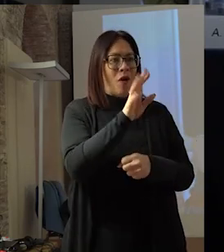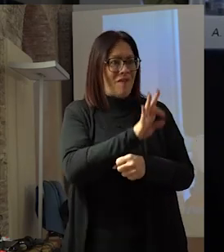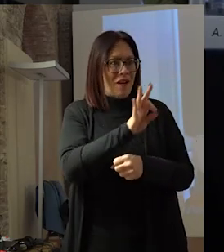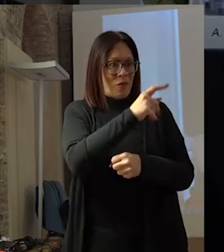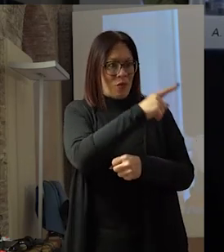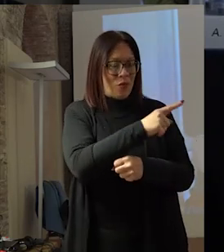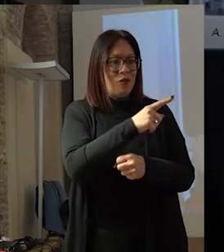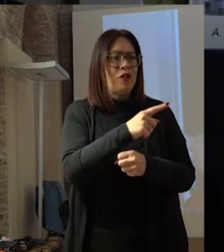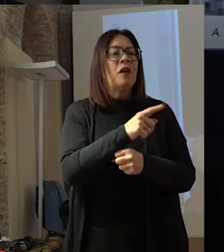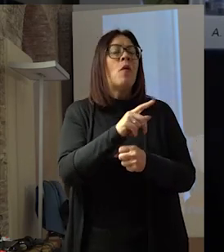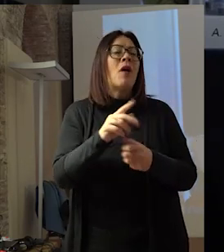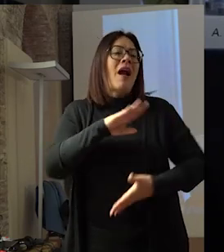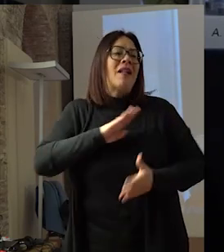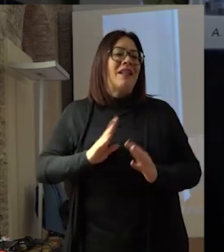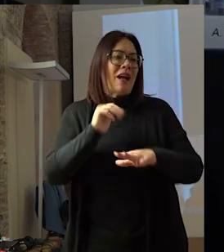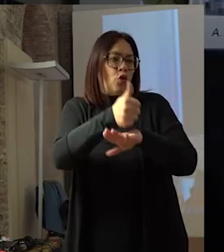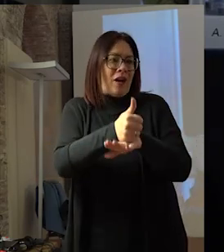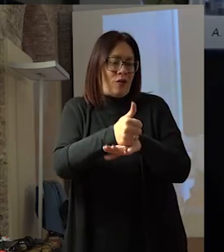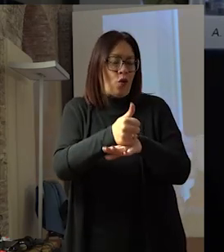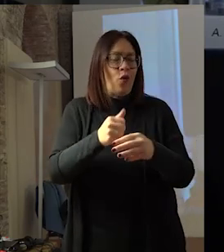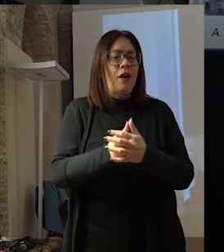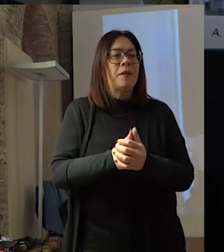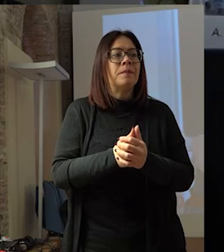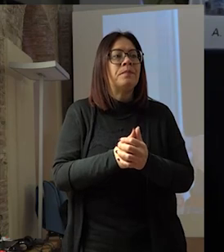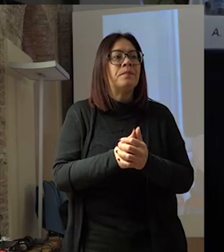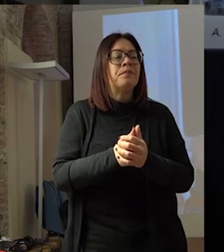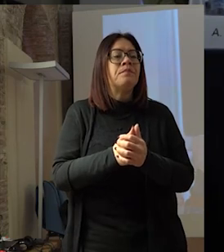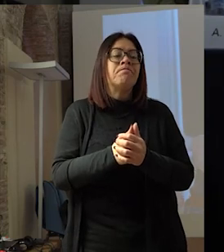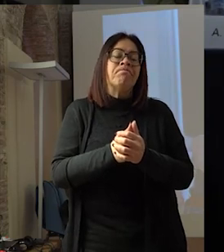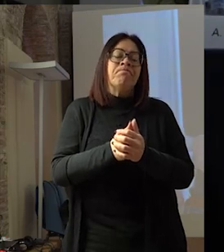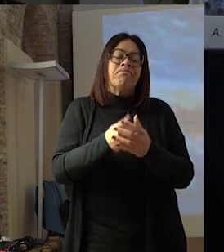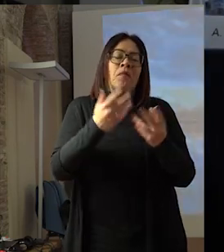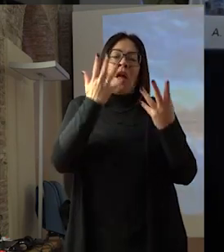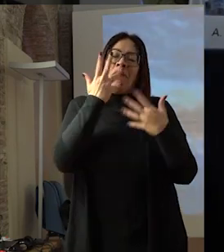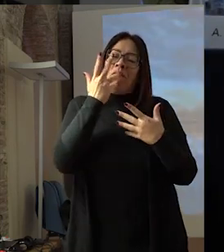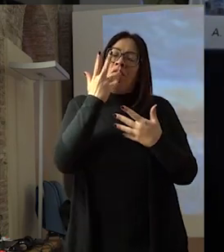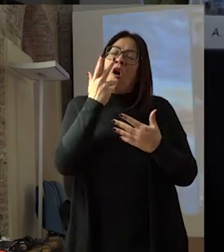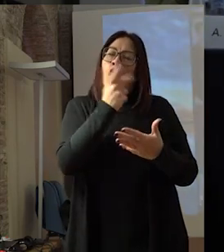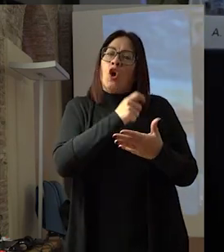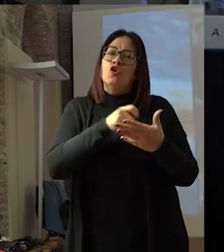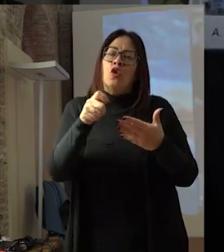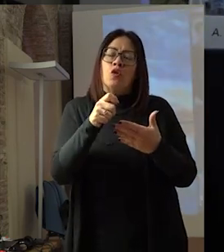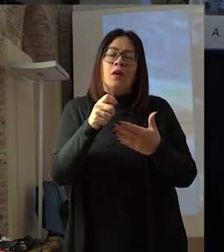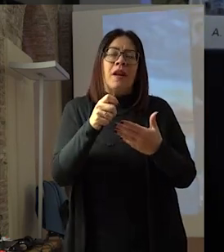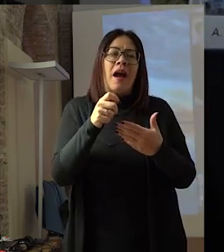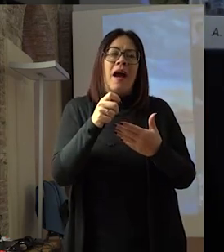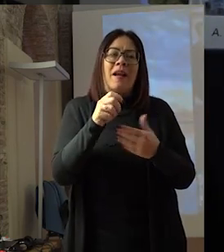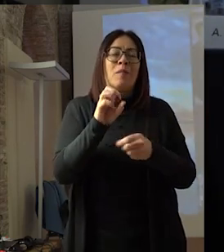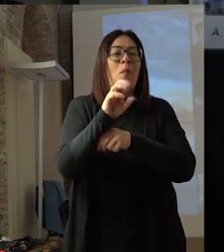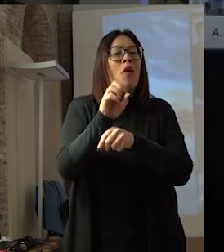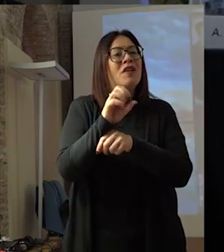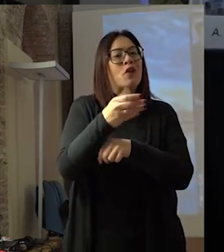si è candidato come rettore. E la cosa che mi preme è che lui, insomma, come si vede un po' da queste